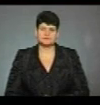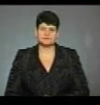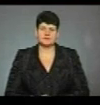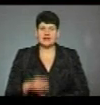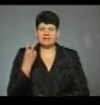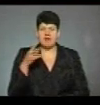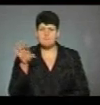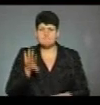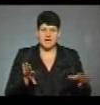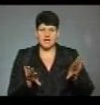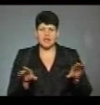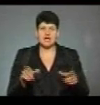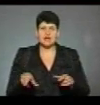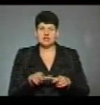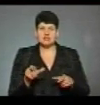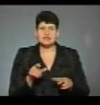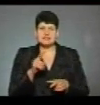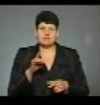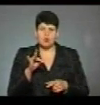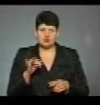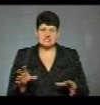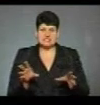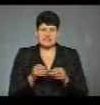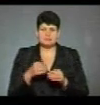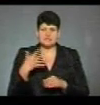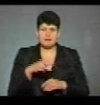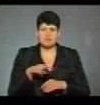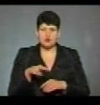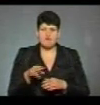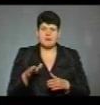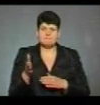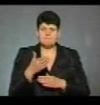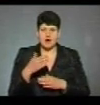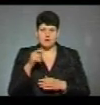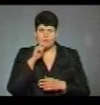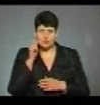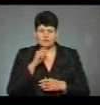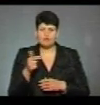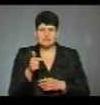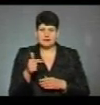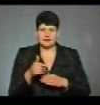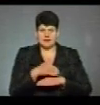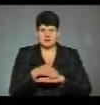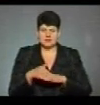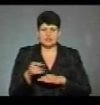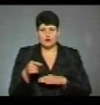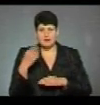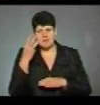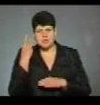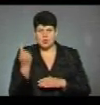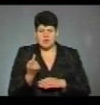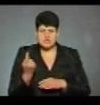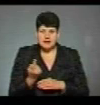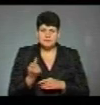Два береги річки Збруч з'єднали 50-метровим прапором України в Гусятині на межі Тернопільської та Хмельницької